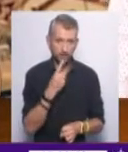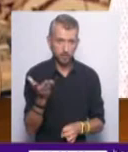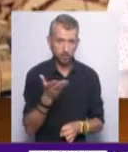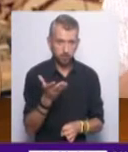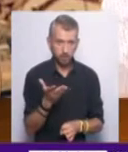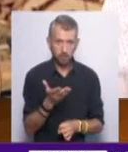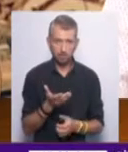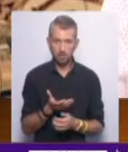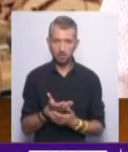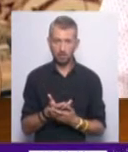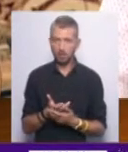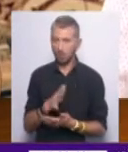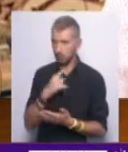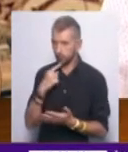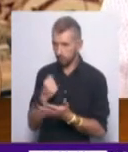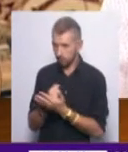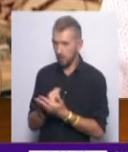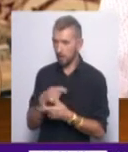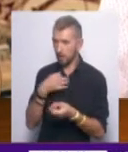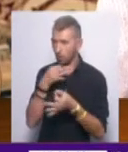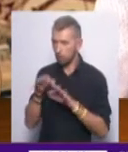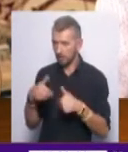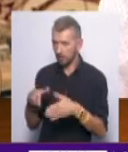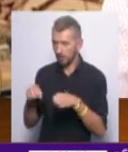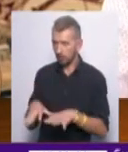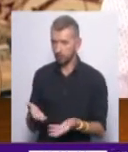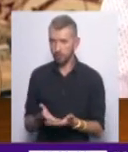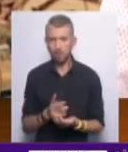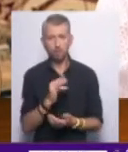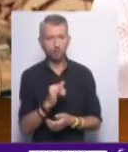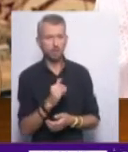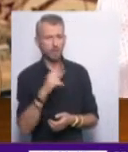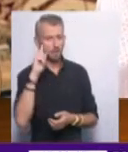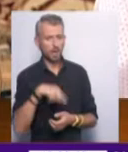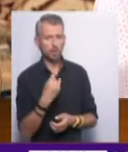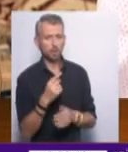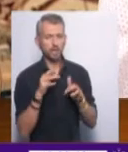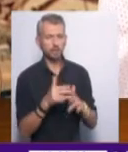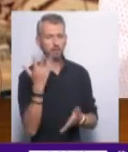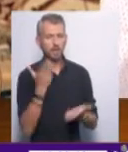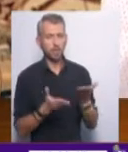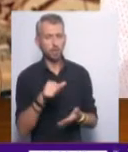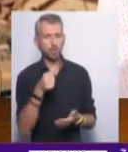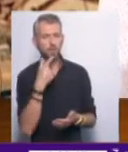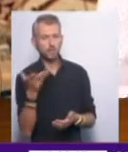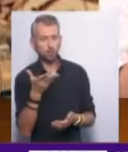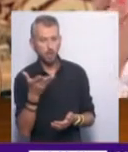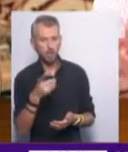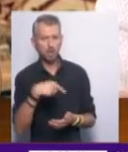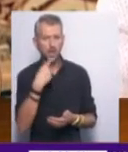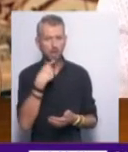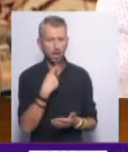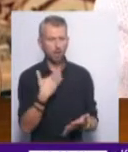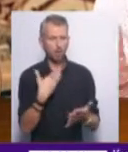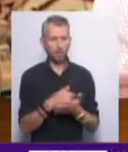приймали відповідне рішення рекомендаційне. А я хочу, так, знаєте, одна справа, якщо виступають і кажуть, що там від